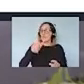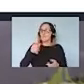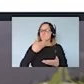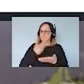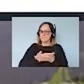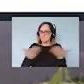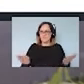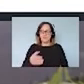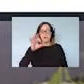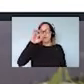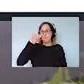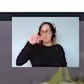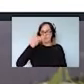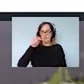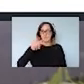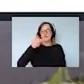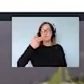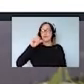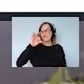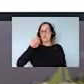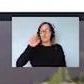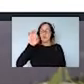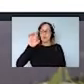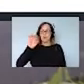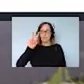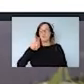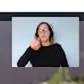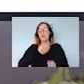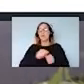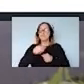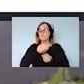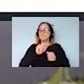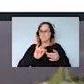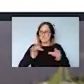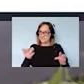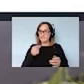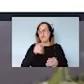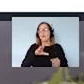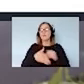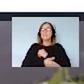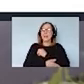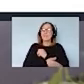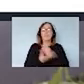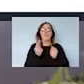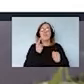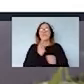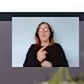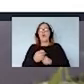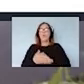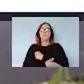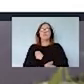portal opennasa.gov, to jest portal, na którym znajdą Państwo już zasoby nie tylko na